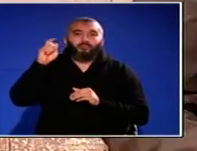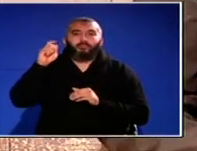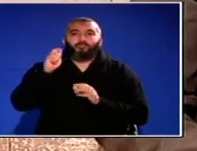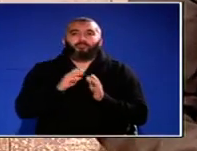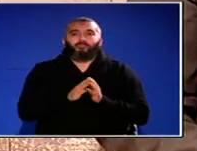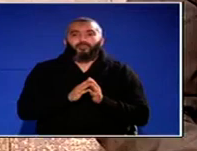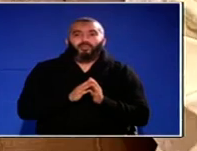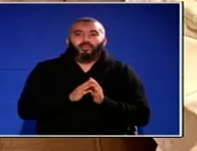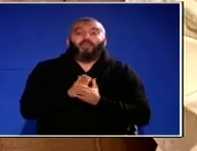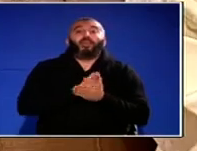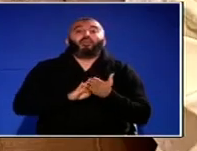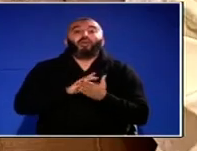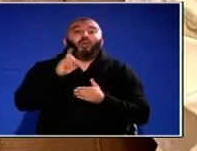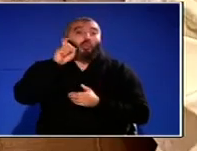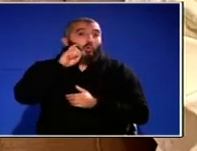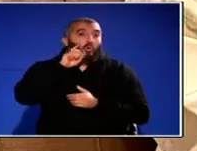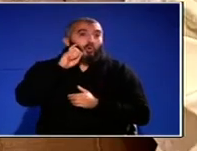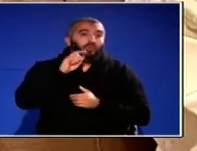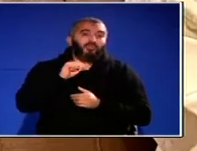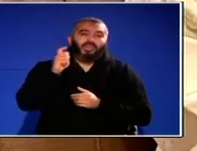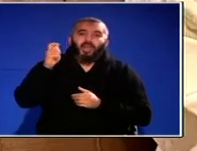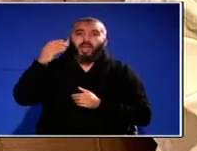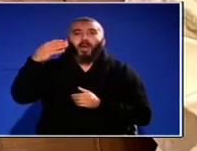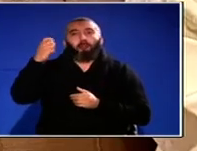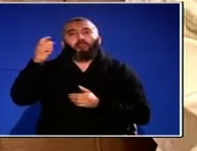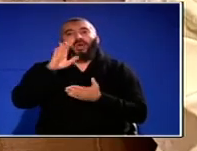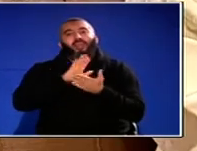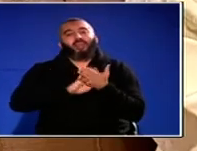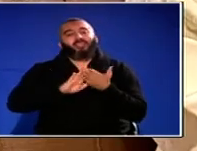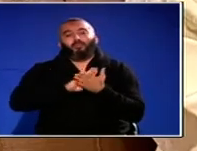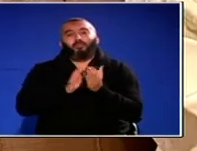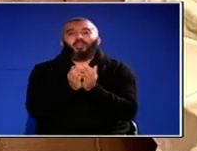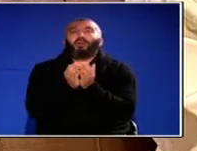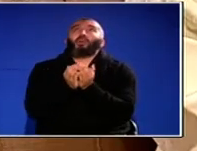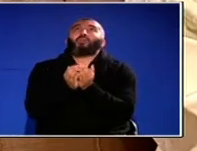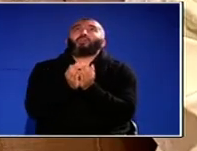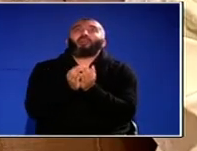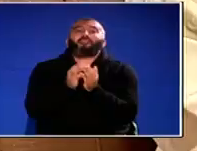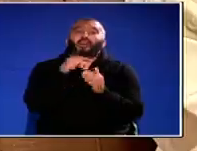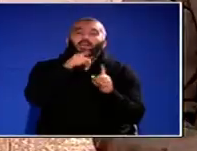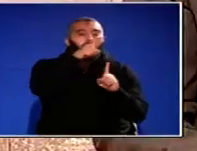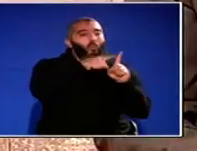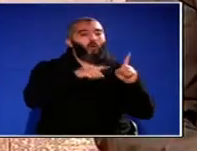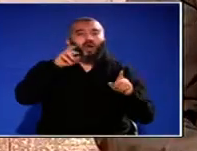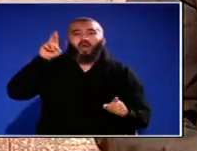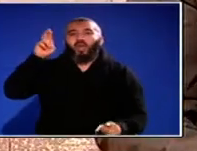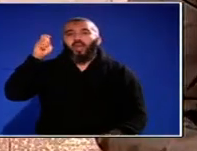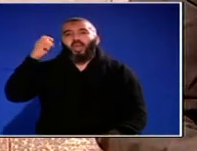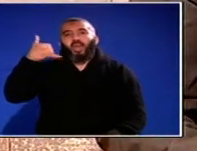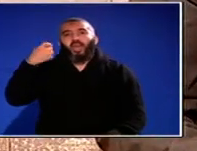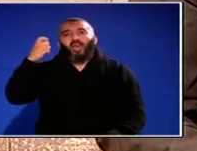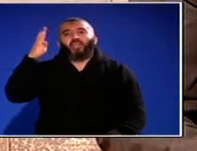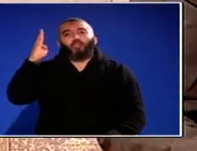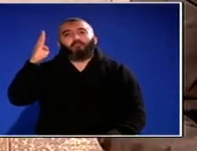داخلين على شهر جديد وفي خير كبير إن شاء الله، منكم الدعاء وربي إن شاء الله يدوم علينا الخير اللي رانا فيه، كما قلت في